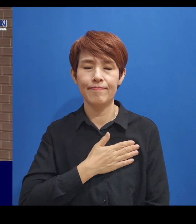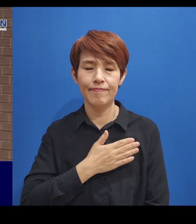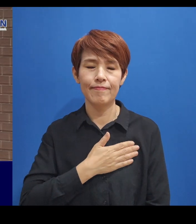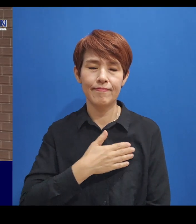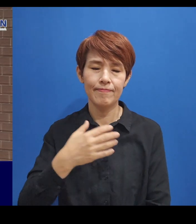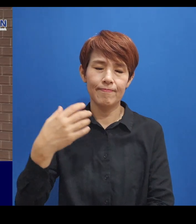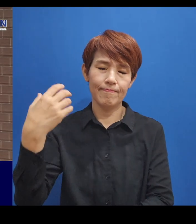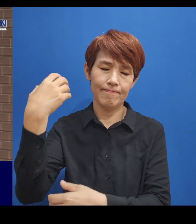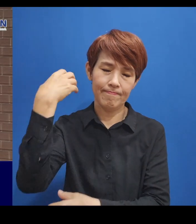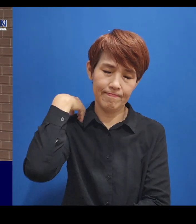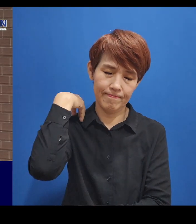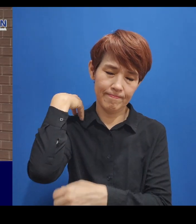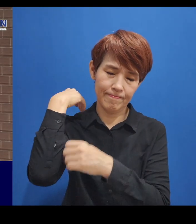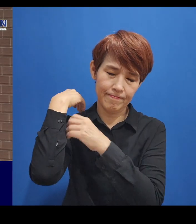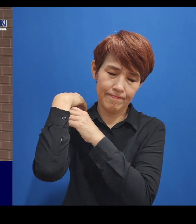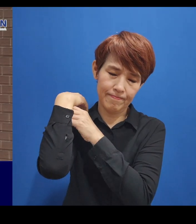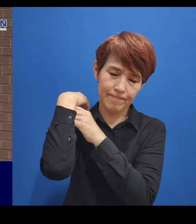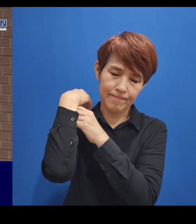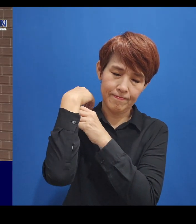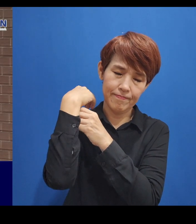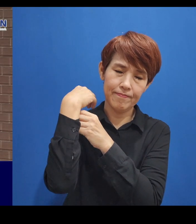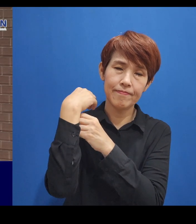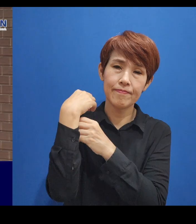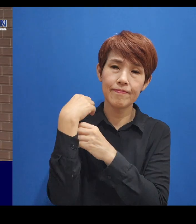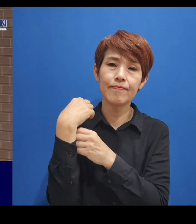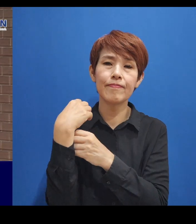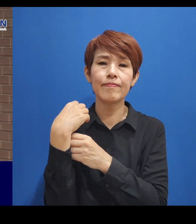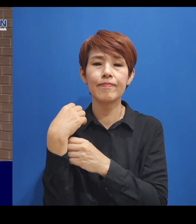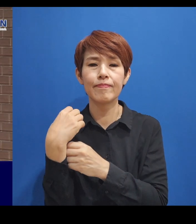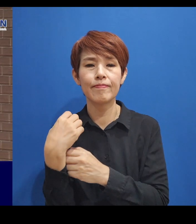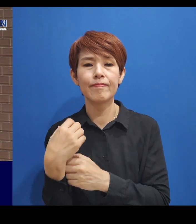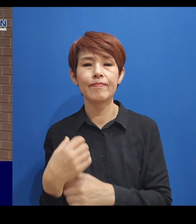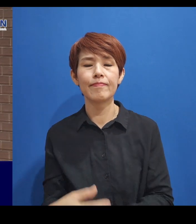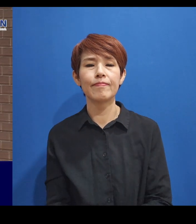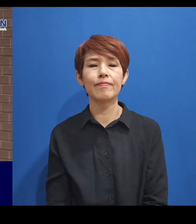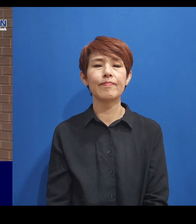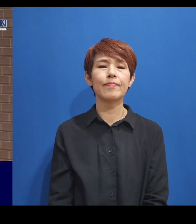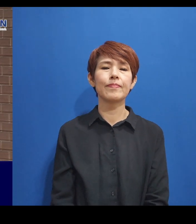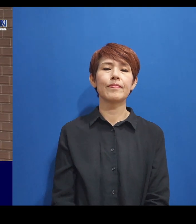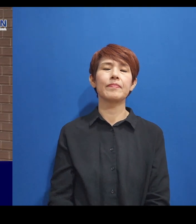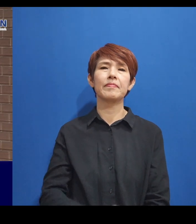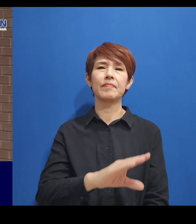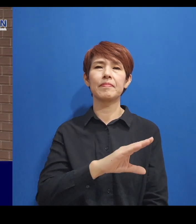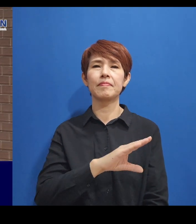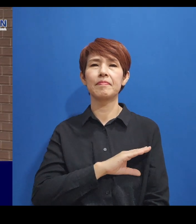십자가는 제가 지고 가오리야.